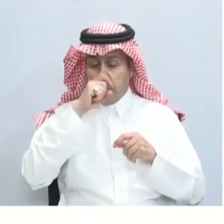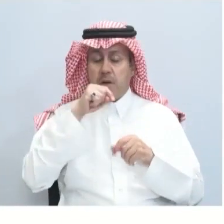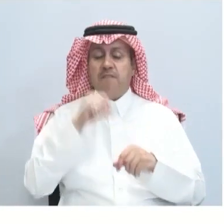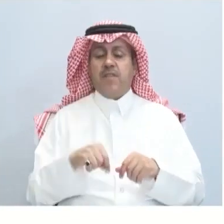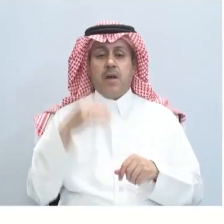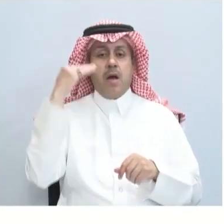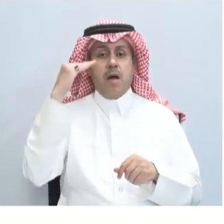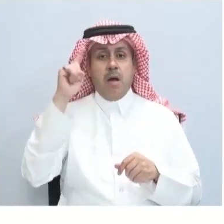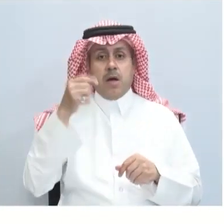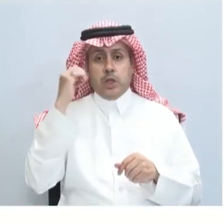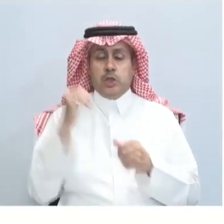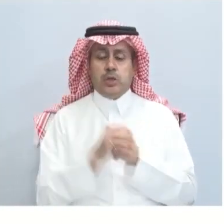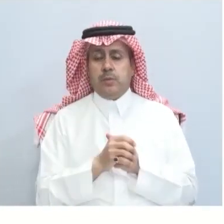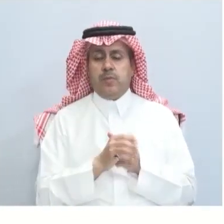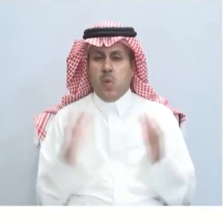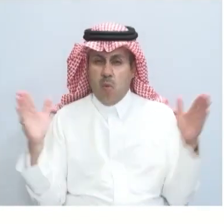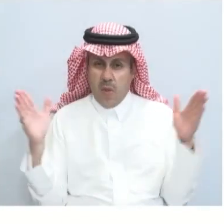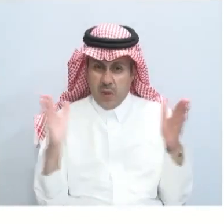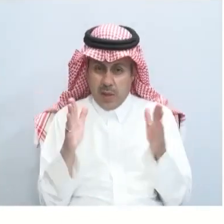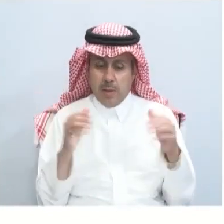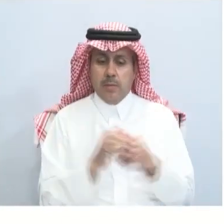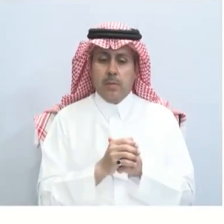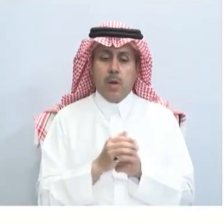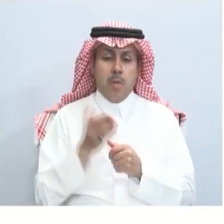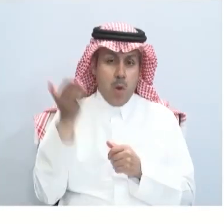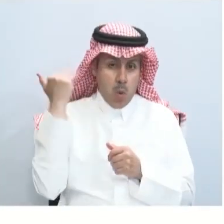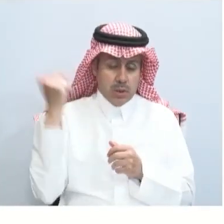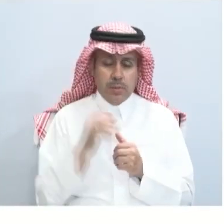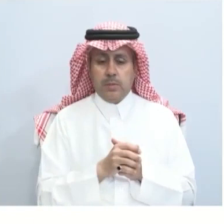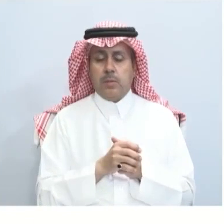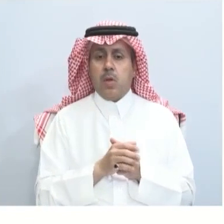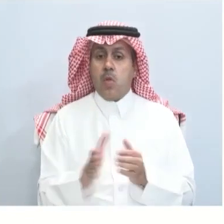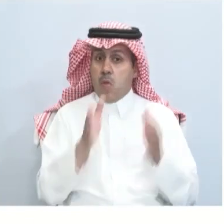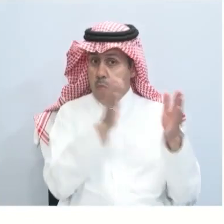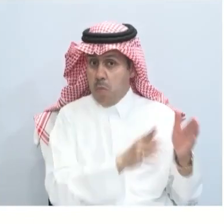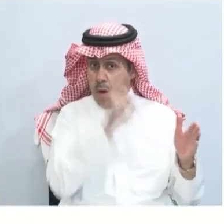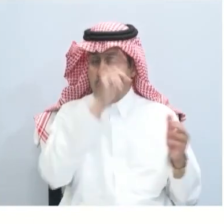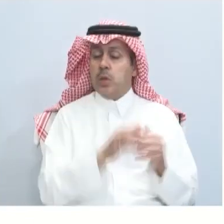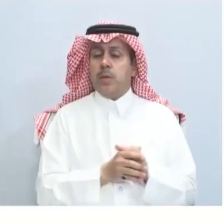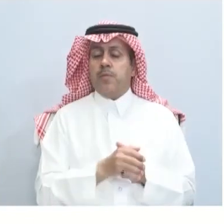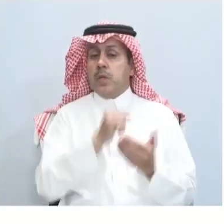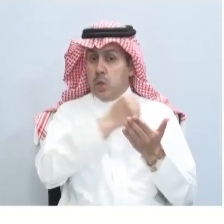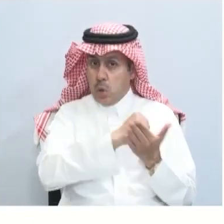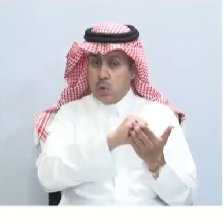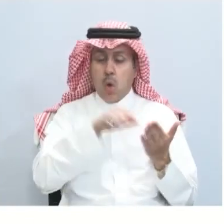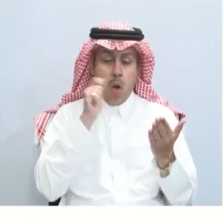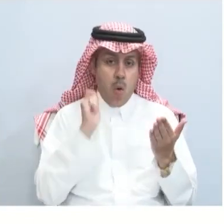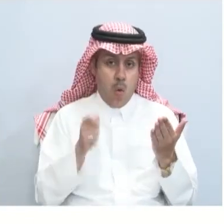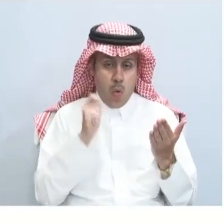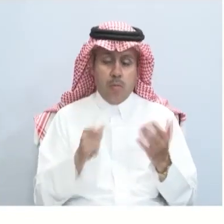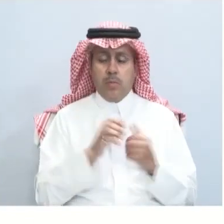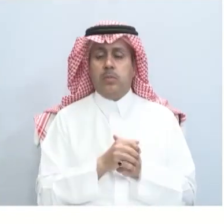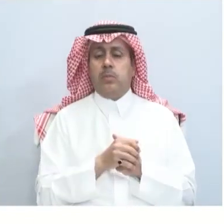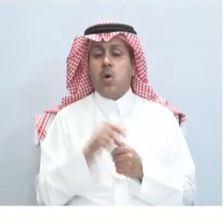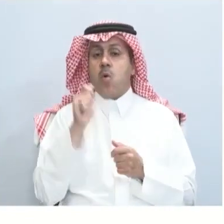حرج وضيق بنوع سابق ثم بعد ذلك الله جل وعلا ينسخ ذلك الحكم الذي فيه الحرج والضيق